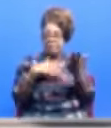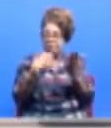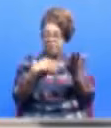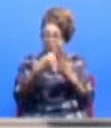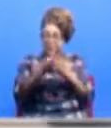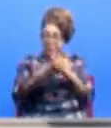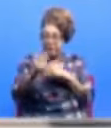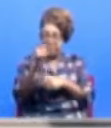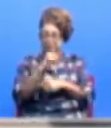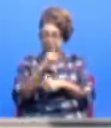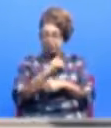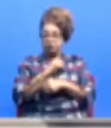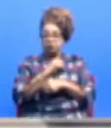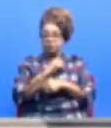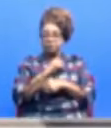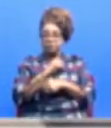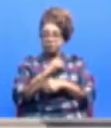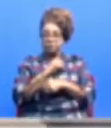nikalipa.